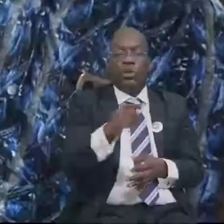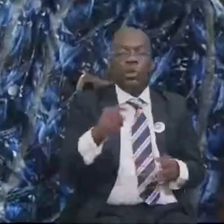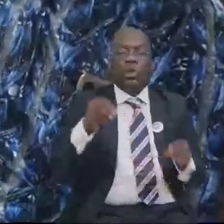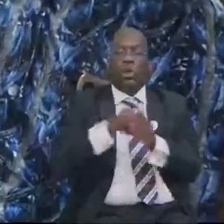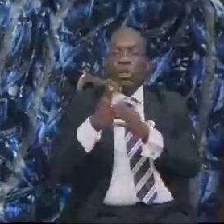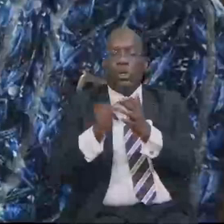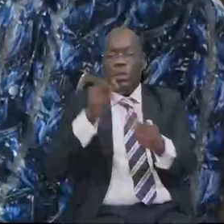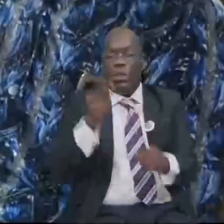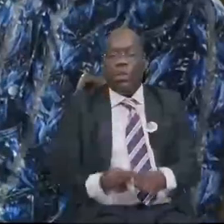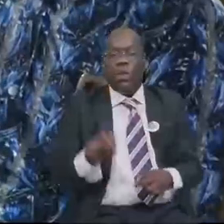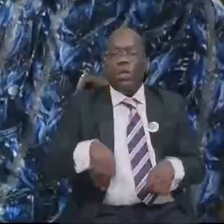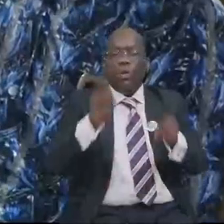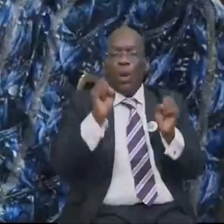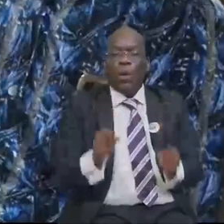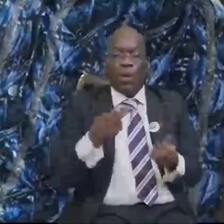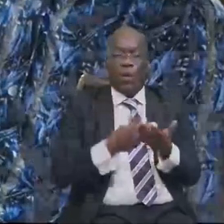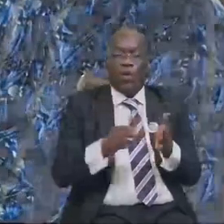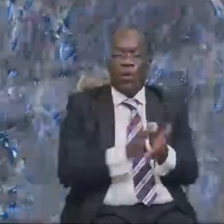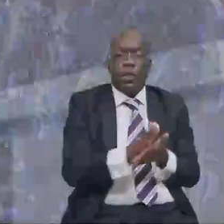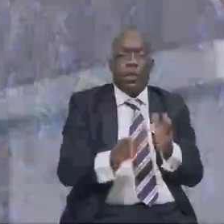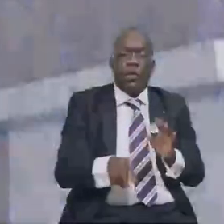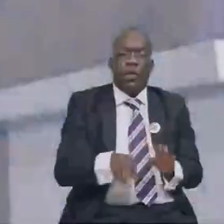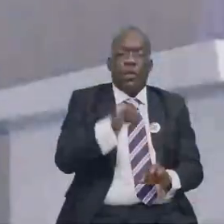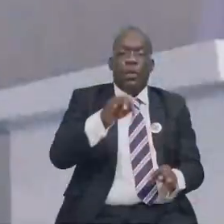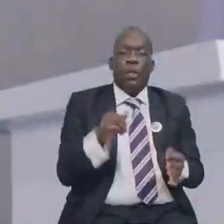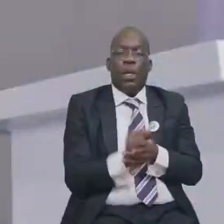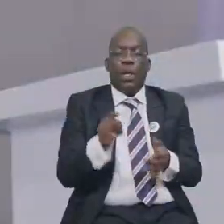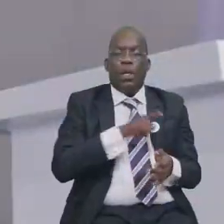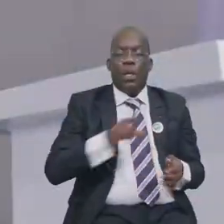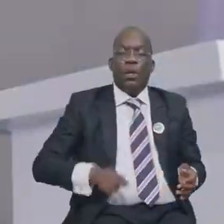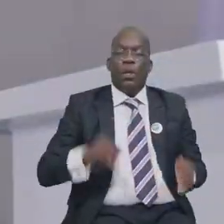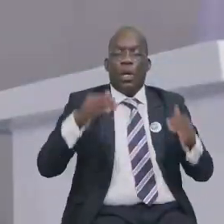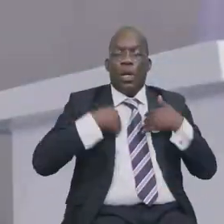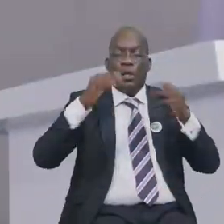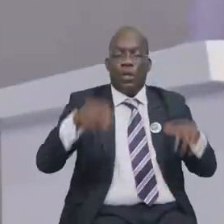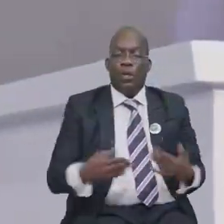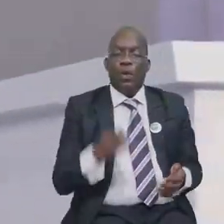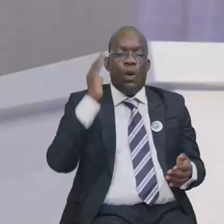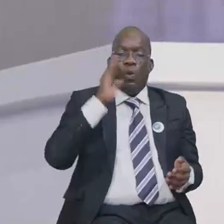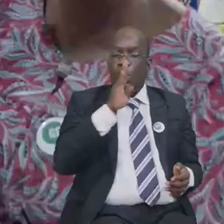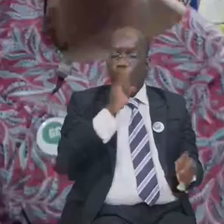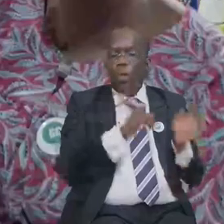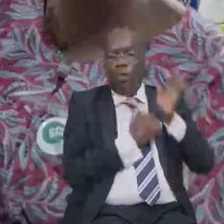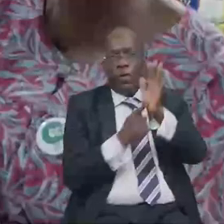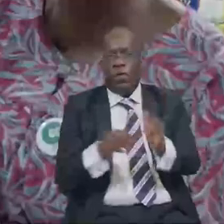Et la puissance du Saint-Esprit que Dieu nous a donné sera manifesté au nom de Jésus.